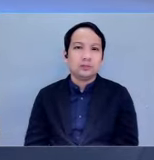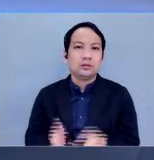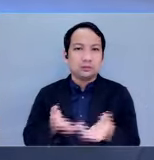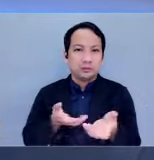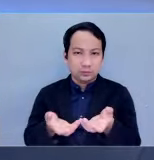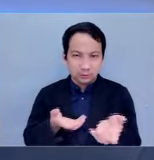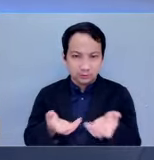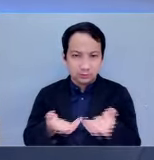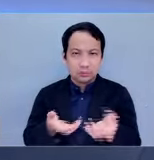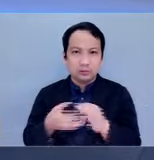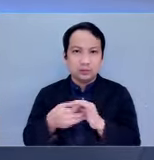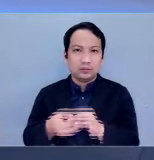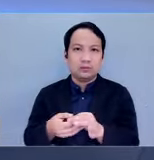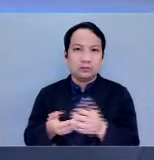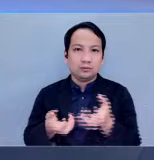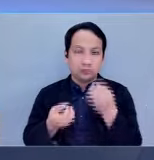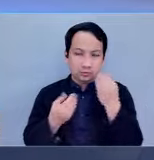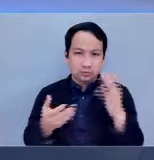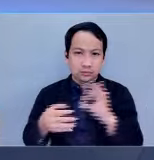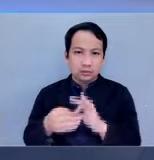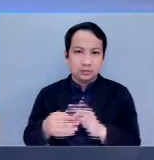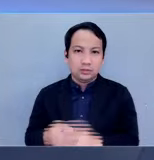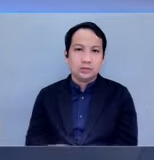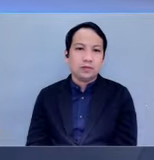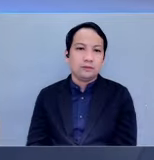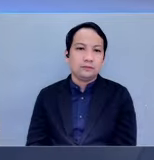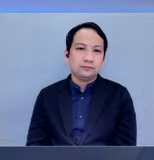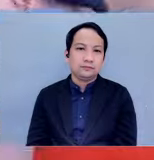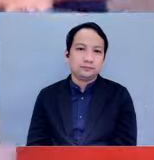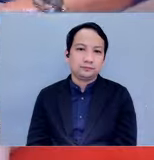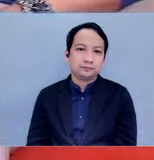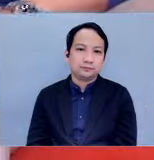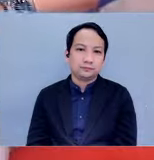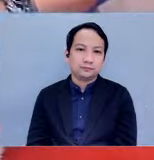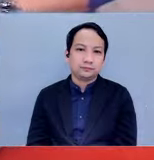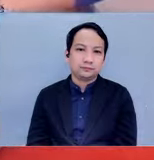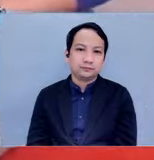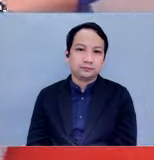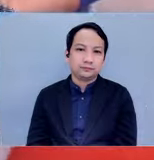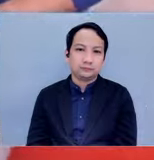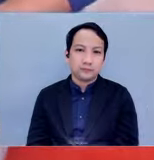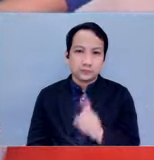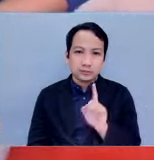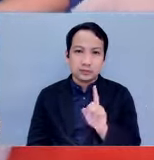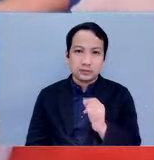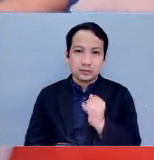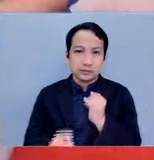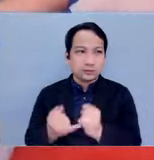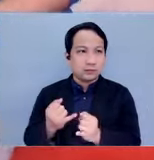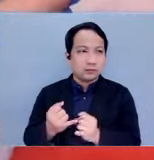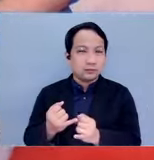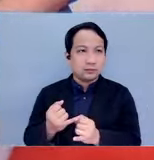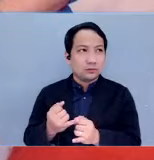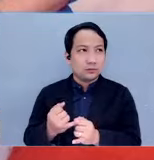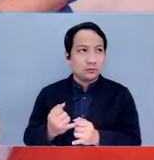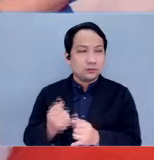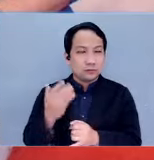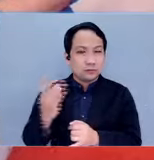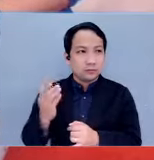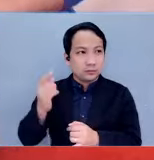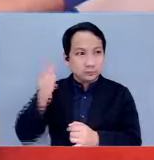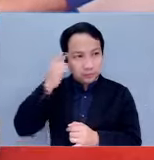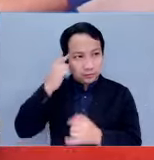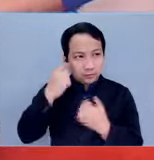talk through it. Yun yung pinaka-importante. And I guess one last thing, no, is yung mga kaibigan ko na may mga mental health